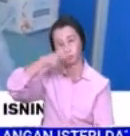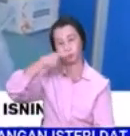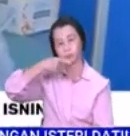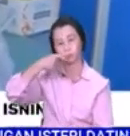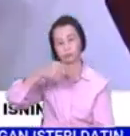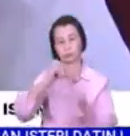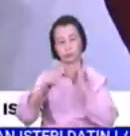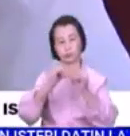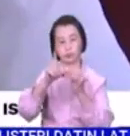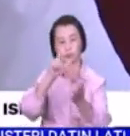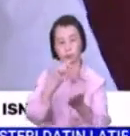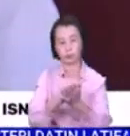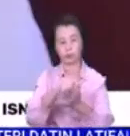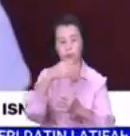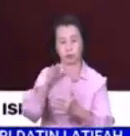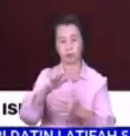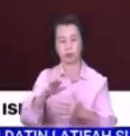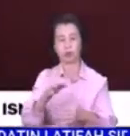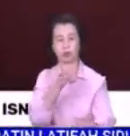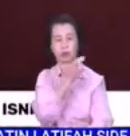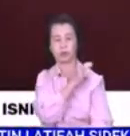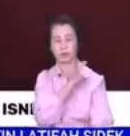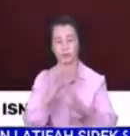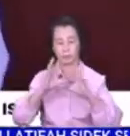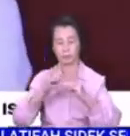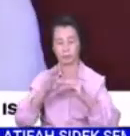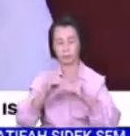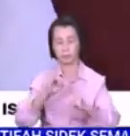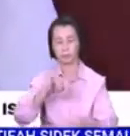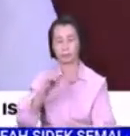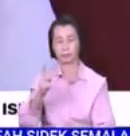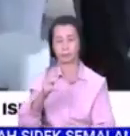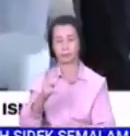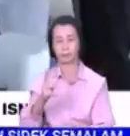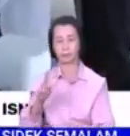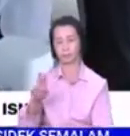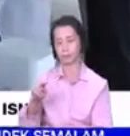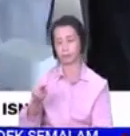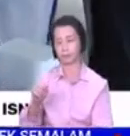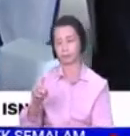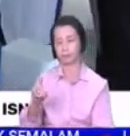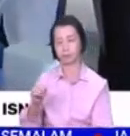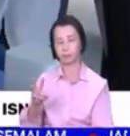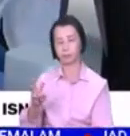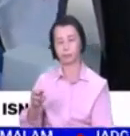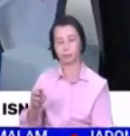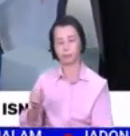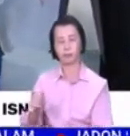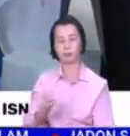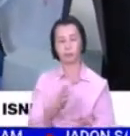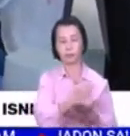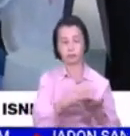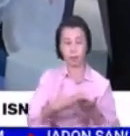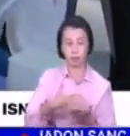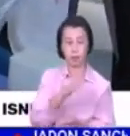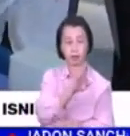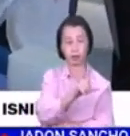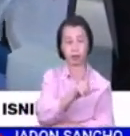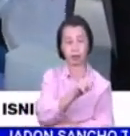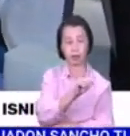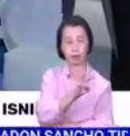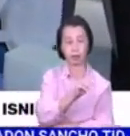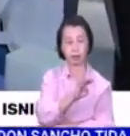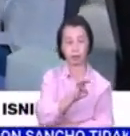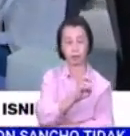demikian dalam sidang media selepas mempengerusikan mesyuarat jawatan kuasa bencana bahagian Limbang. Mengulas lanjut mengenai program